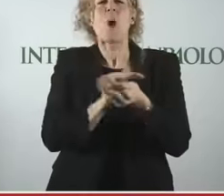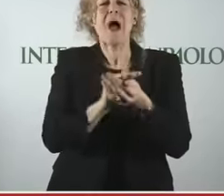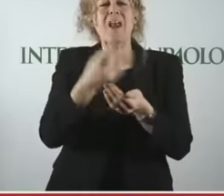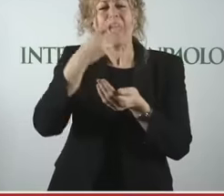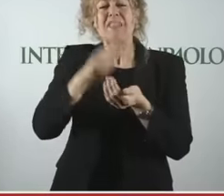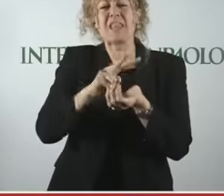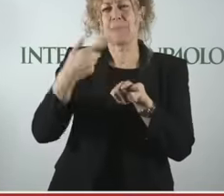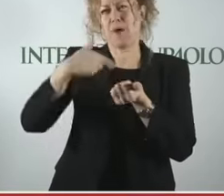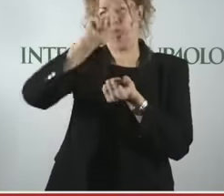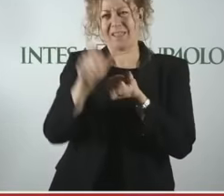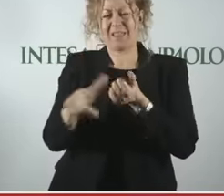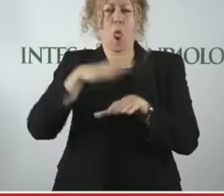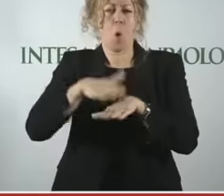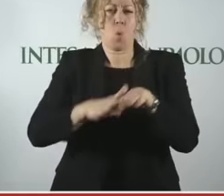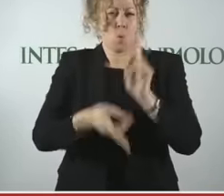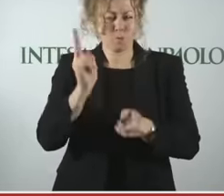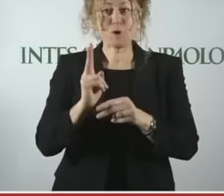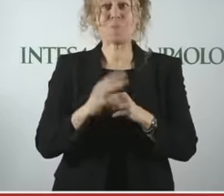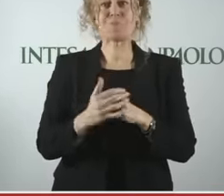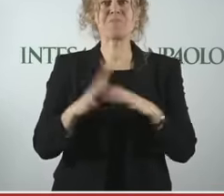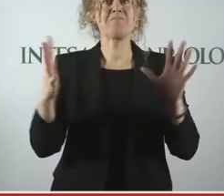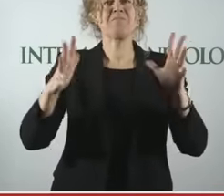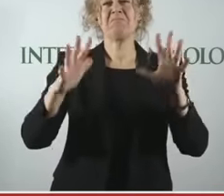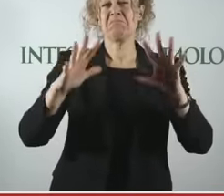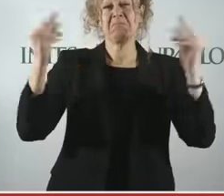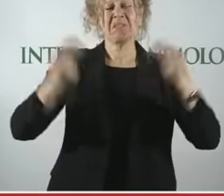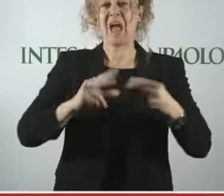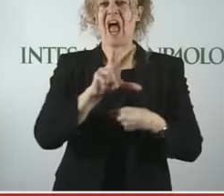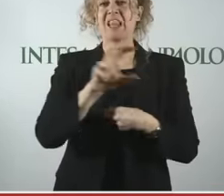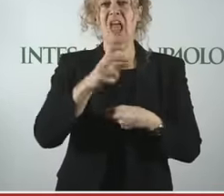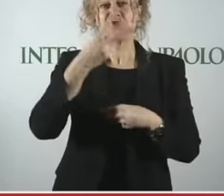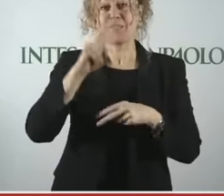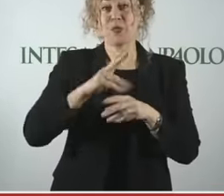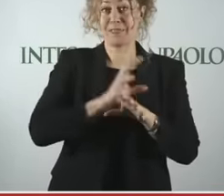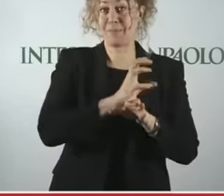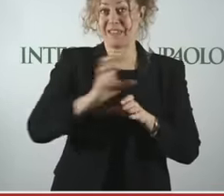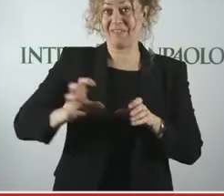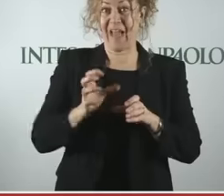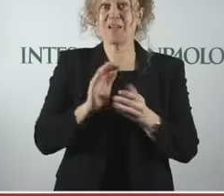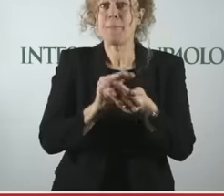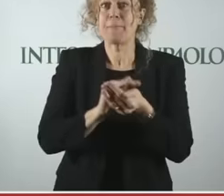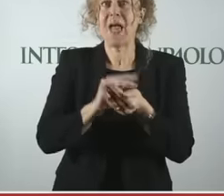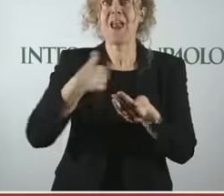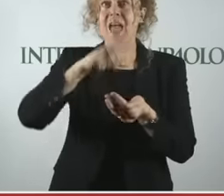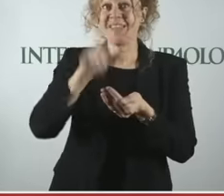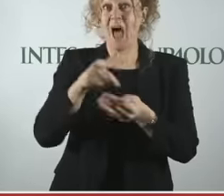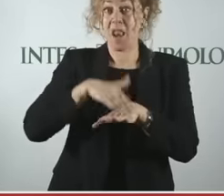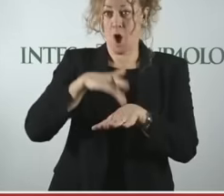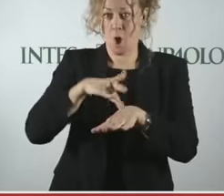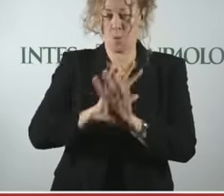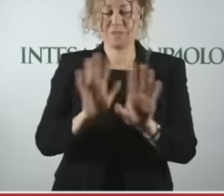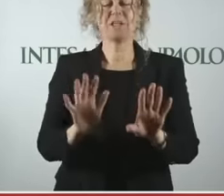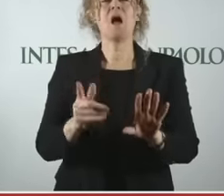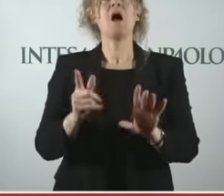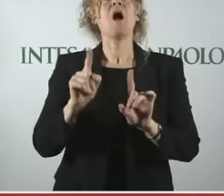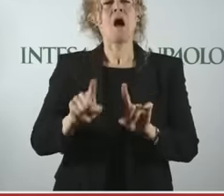nostra penisola sono tipo 300 i tipi differenti di pane in Italia a riguardo ci è